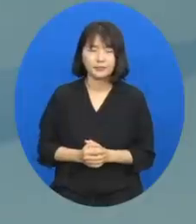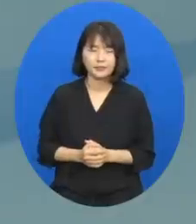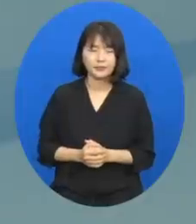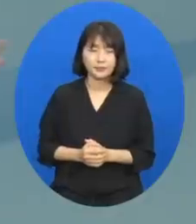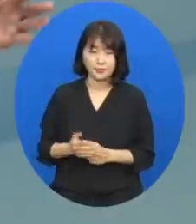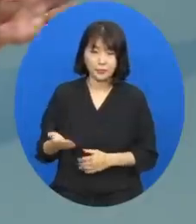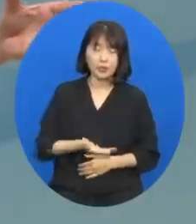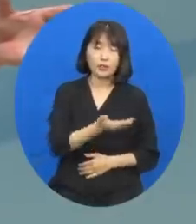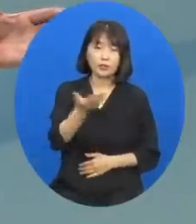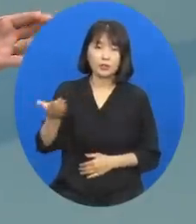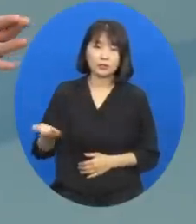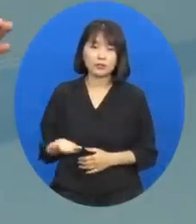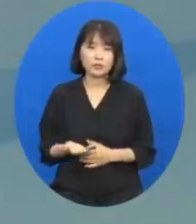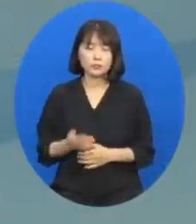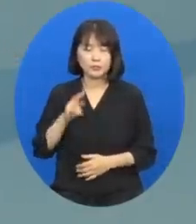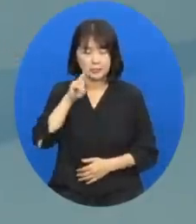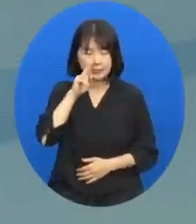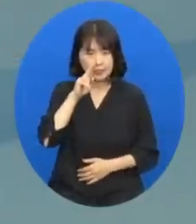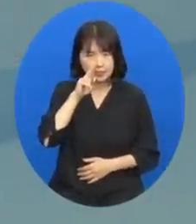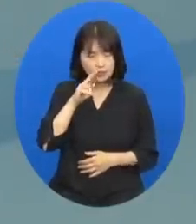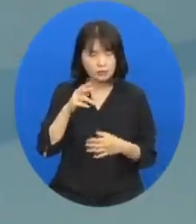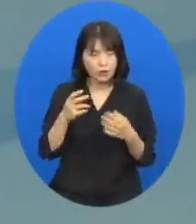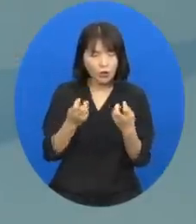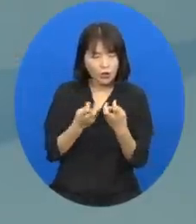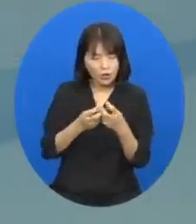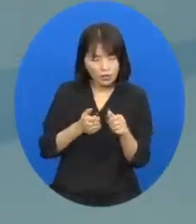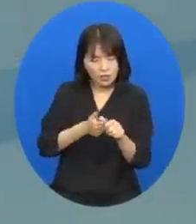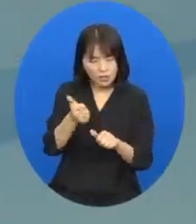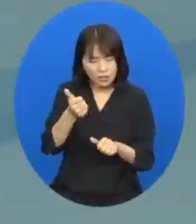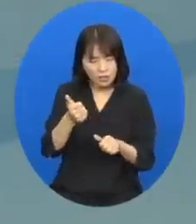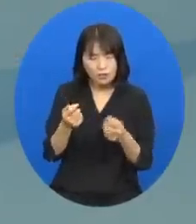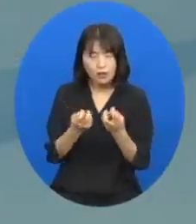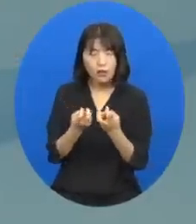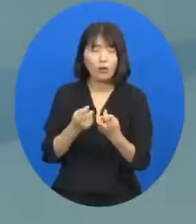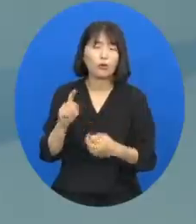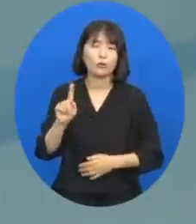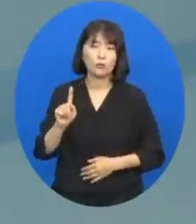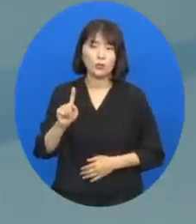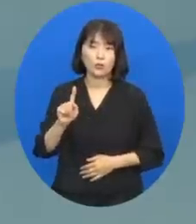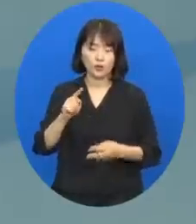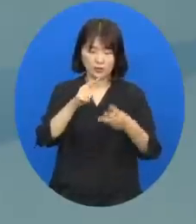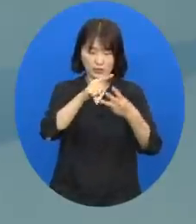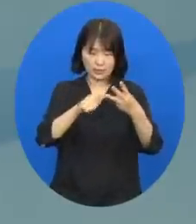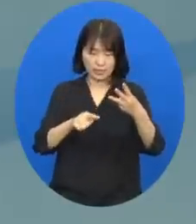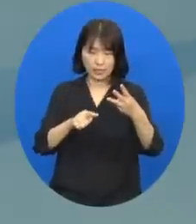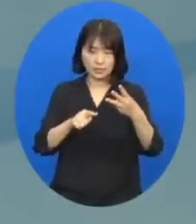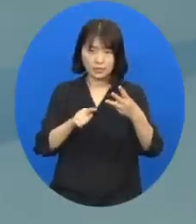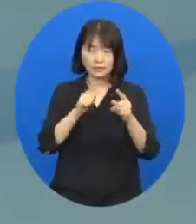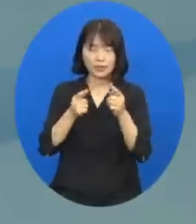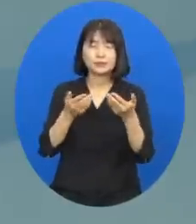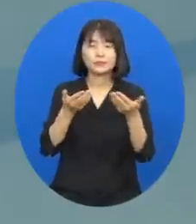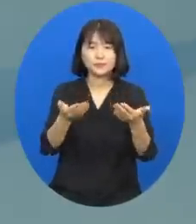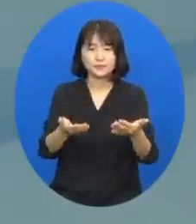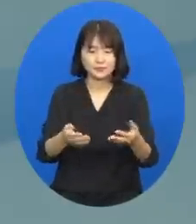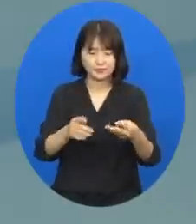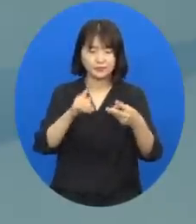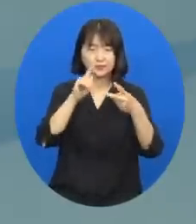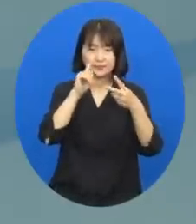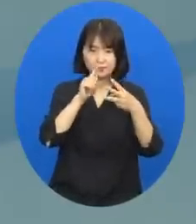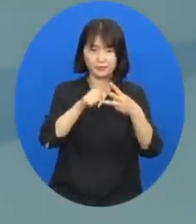여러분 우리가 이 시기심을 그렇다면 어떻게 이길 수 있을까 오늘도 우리 세 가지를 말씀드리겠습니다 첫번째입니다 첫번째